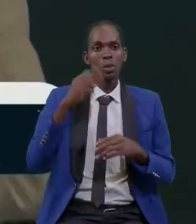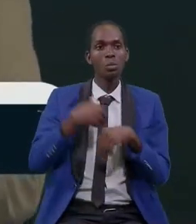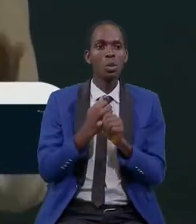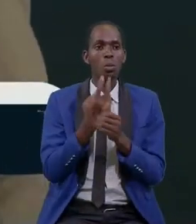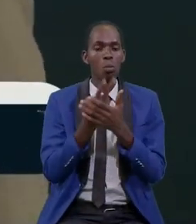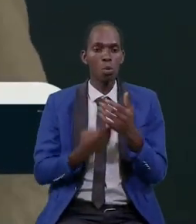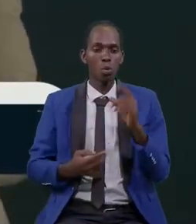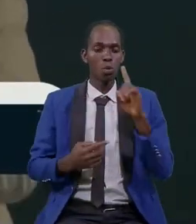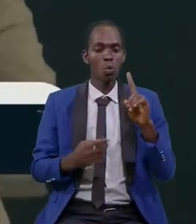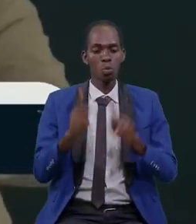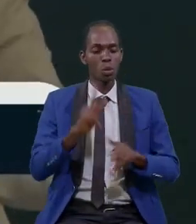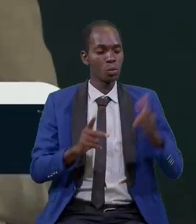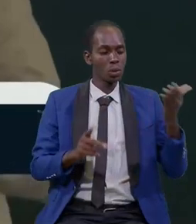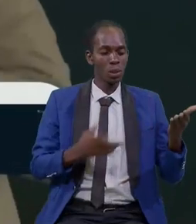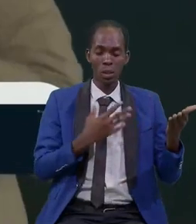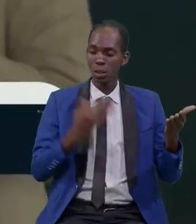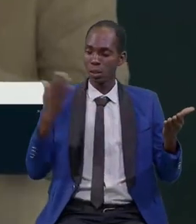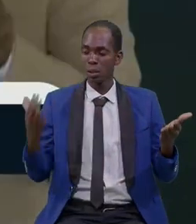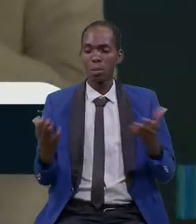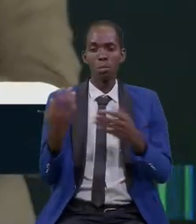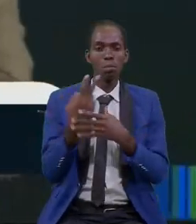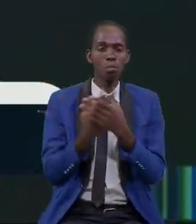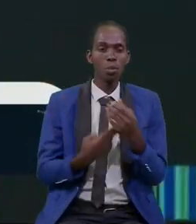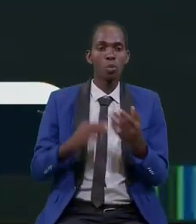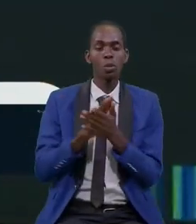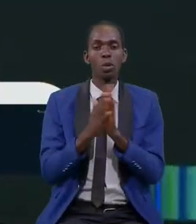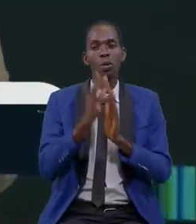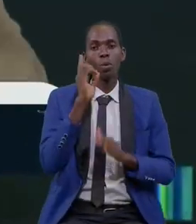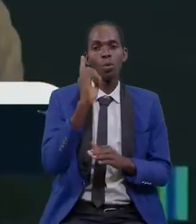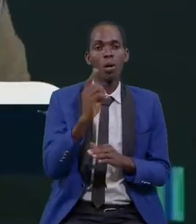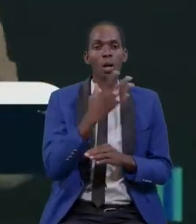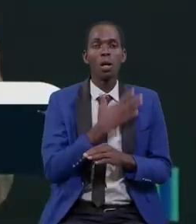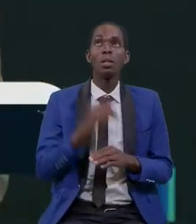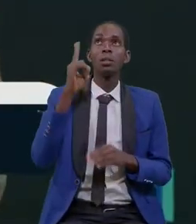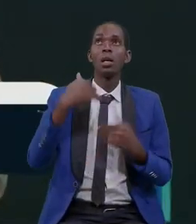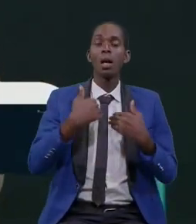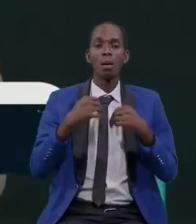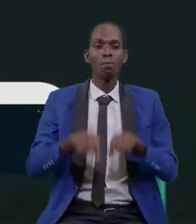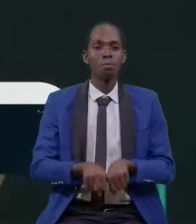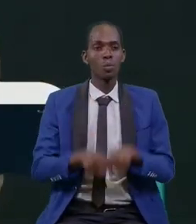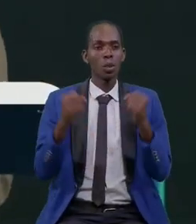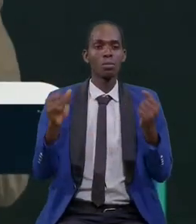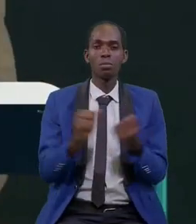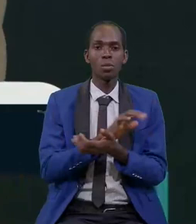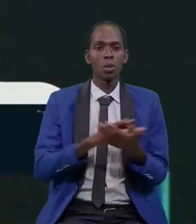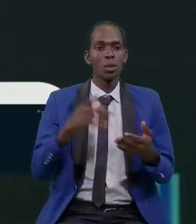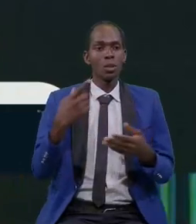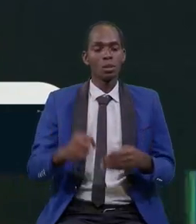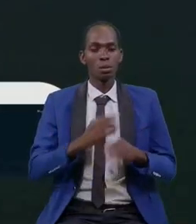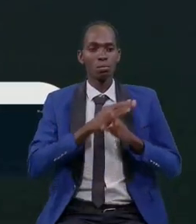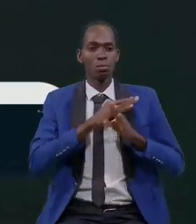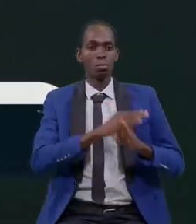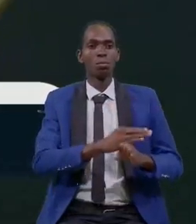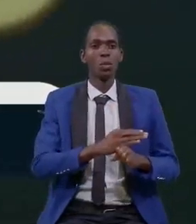de l'autre côté, ainsi, il fait de nous tous un. Et il a renversé le mur de